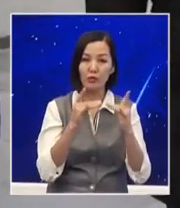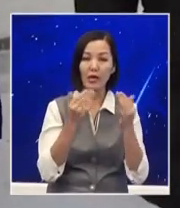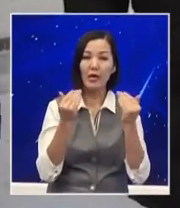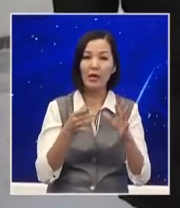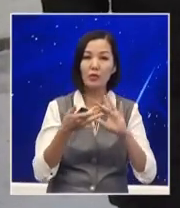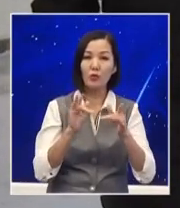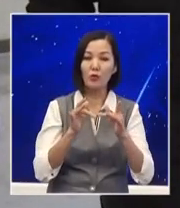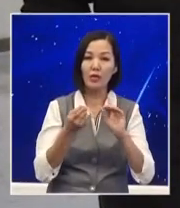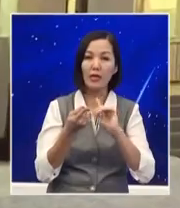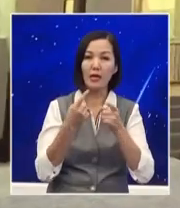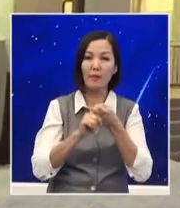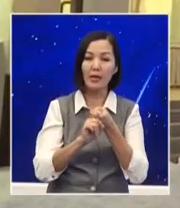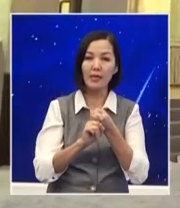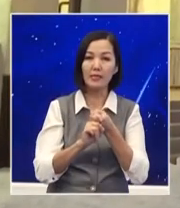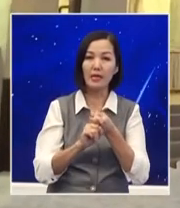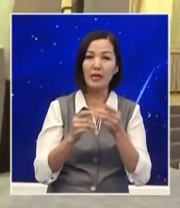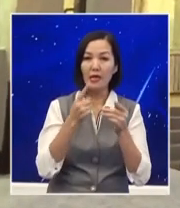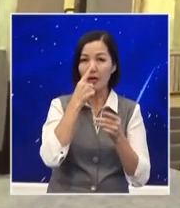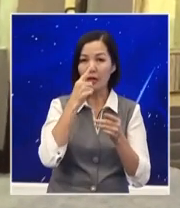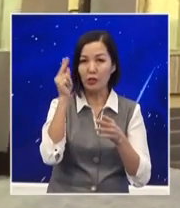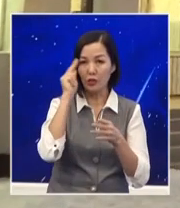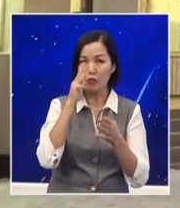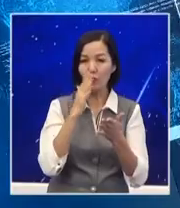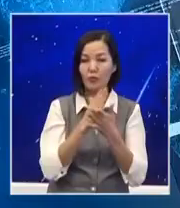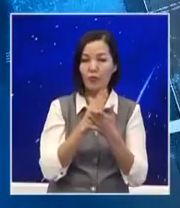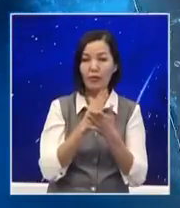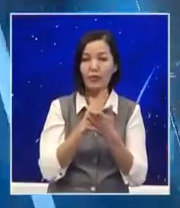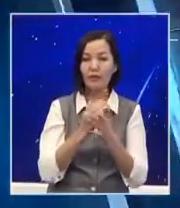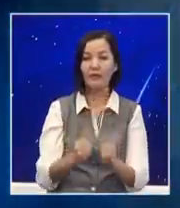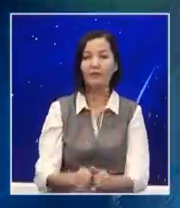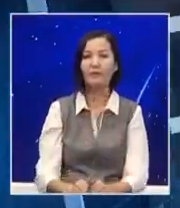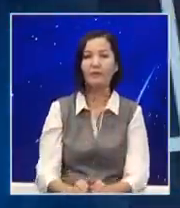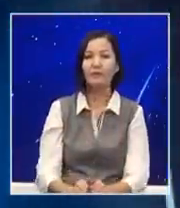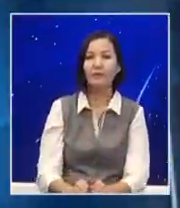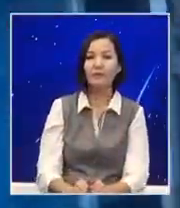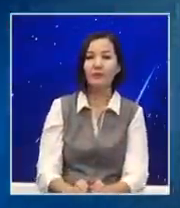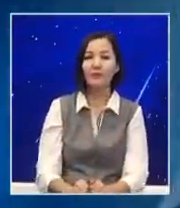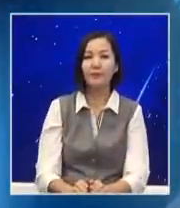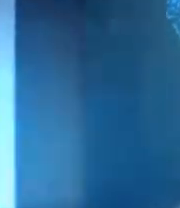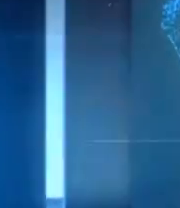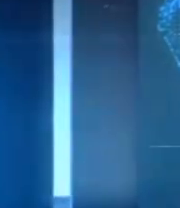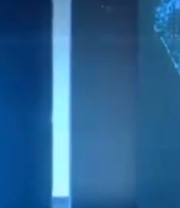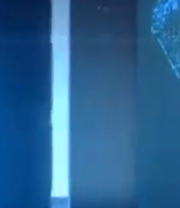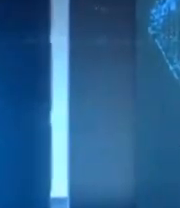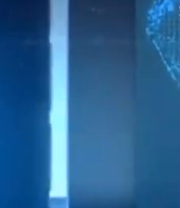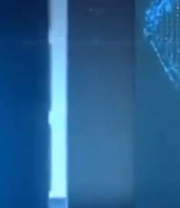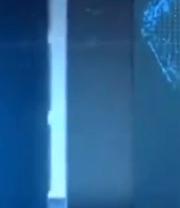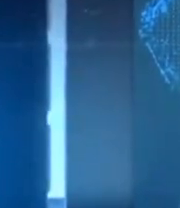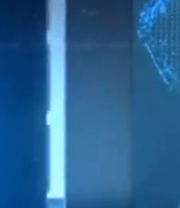онлайн оқу үрдісіне байланысты олар қашықтықтан білім алуда. Меруерт Қыдырбайқызы, Мади Байбосын, Жетісу телеарнасы.